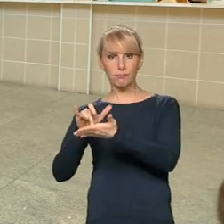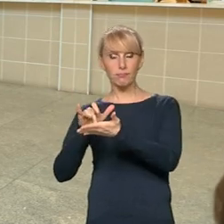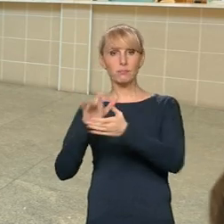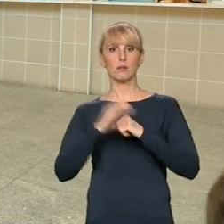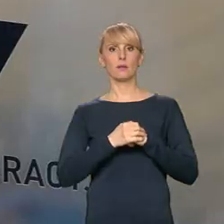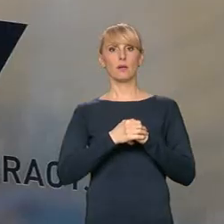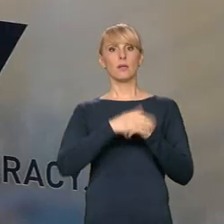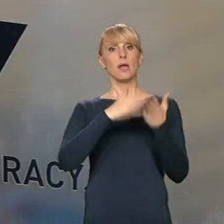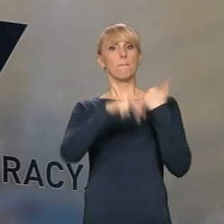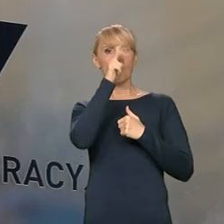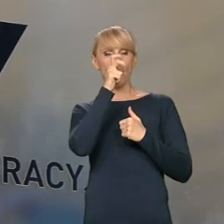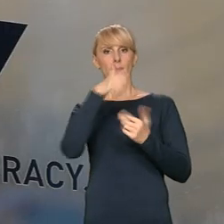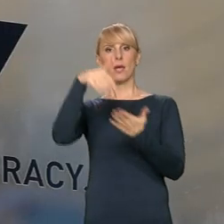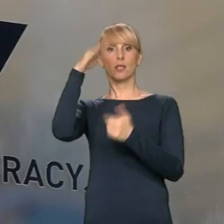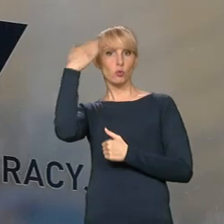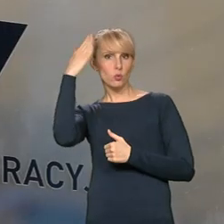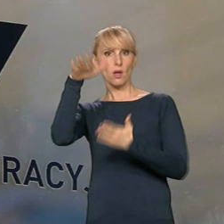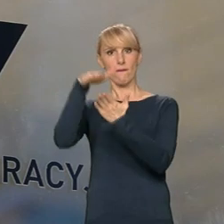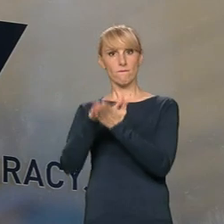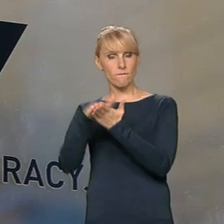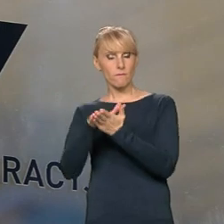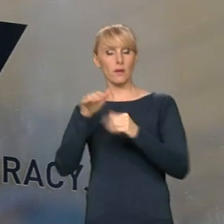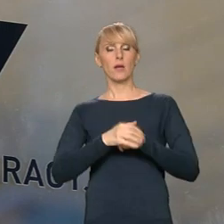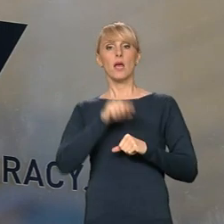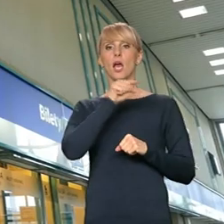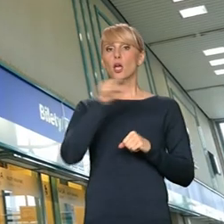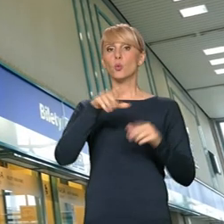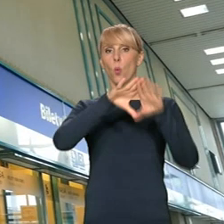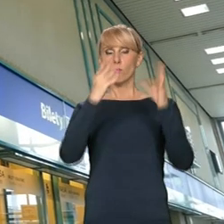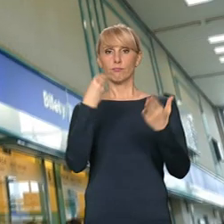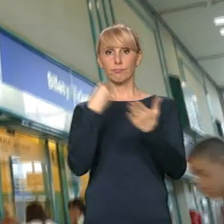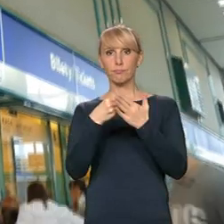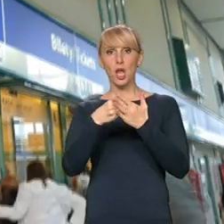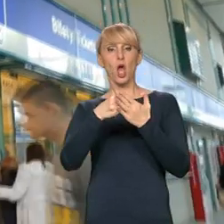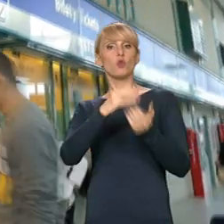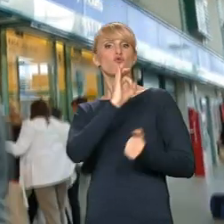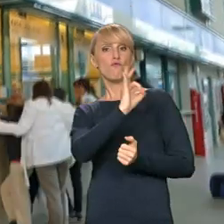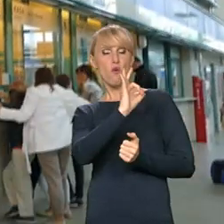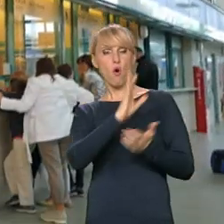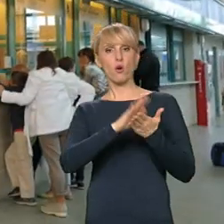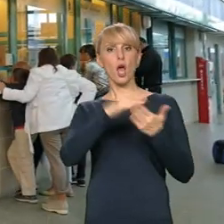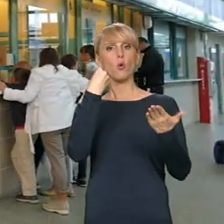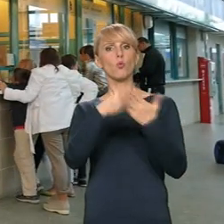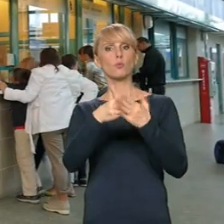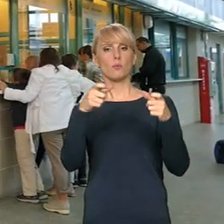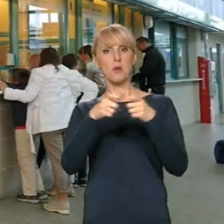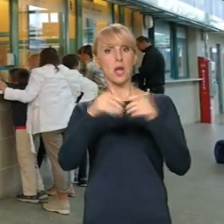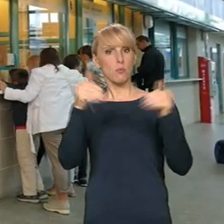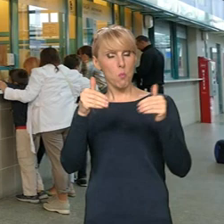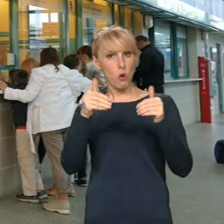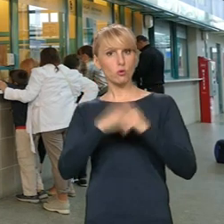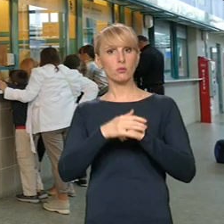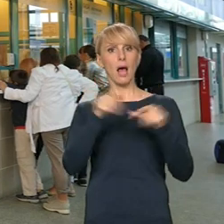się na dworcach w Pabianicach, Zduńskiej Woli, Sieradzu. W kasach własnych ŁKA można kupić bilet na pociągi, jak również